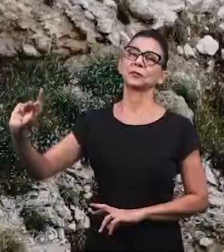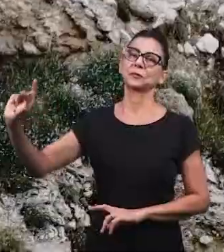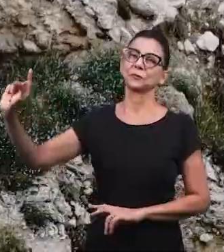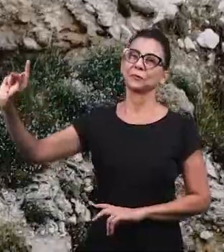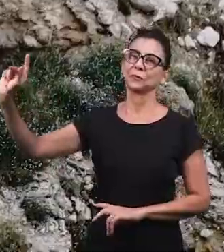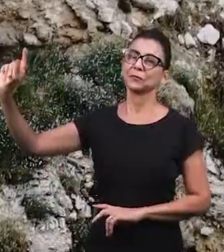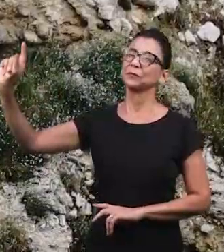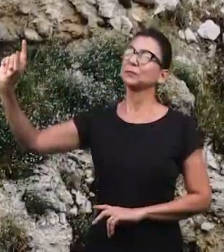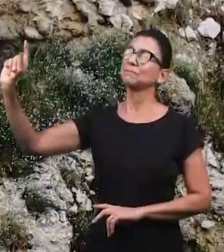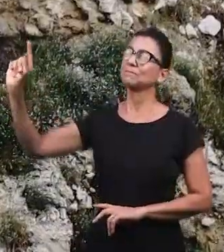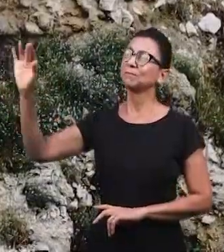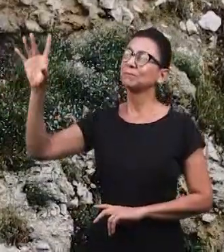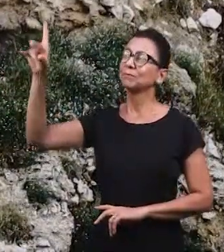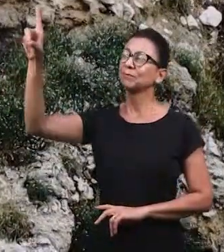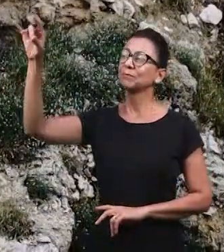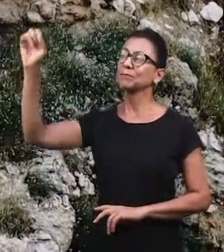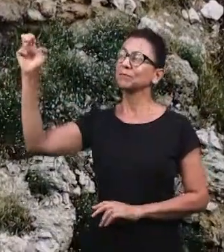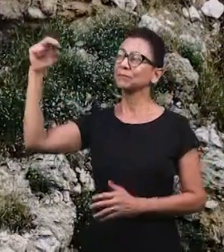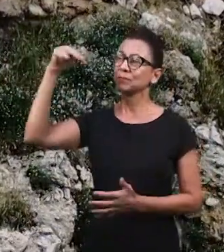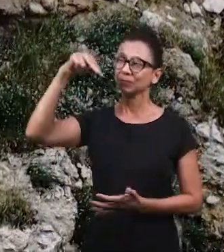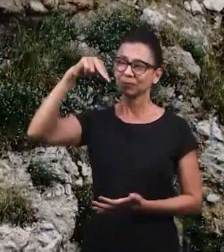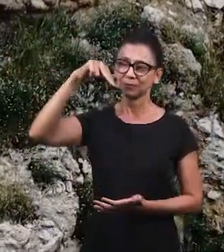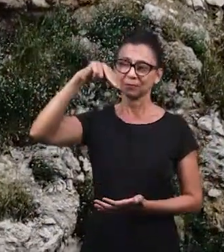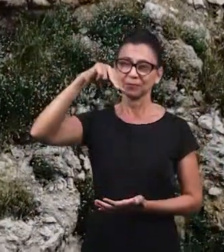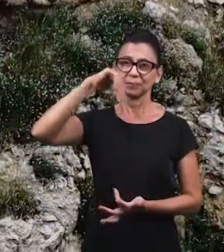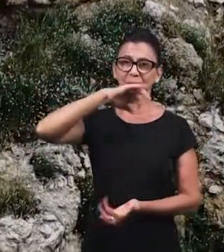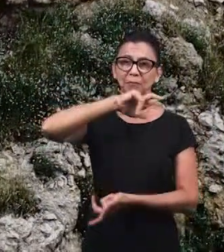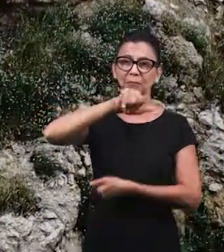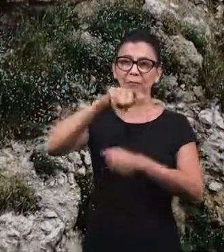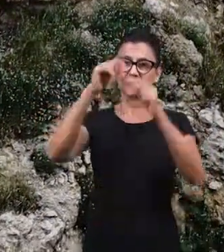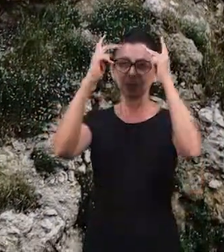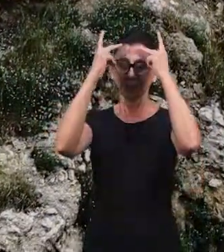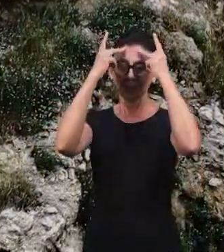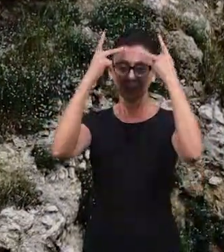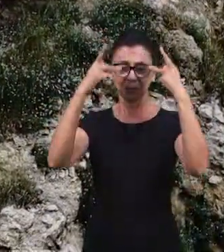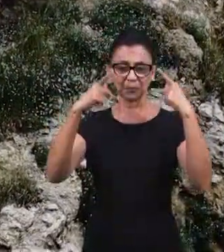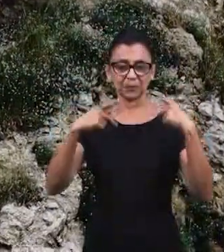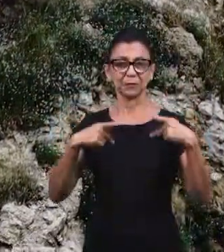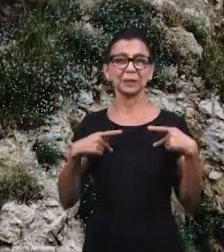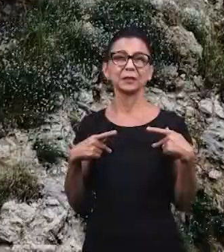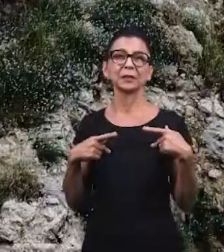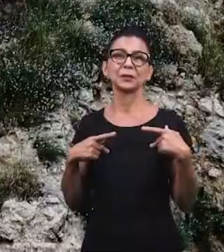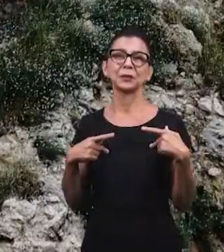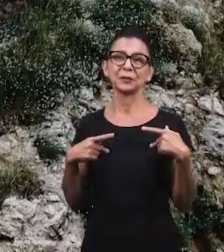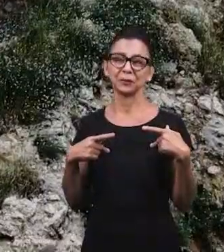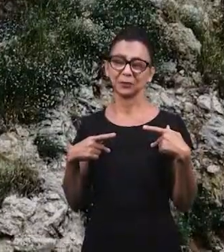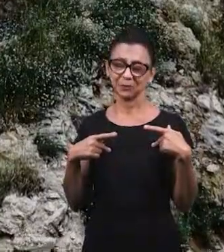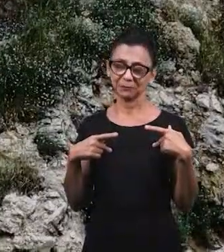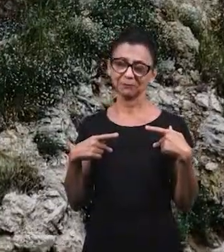О вечный Агнец, Ты стал жертвою.